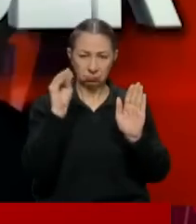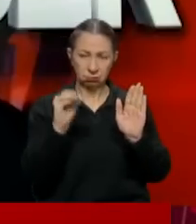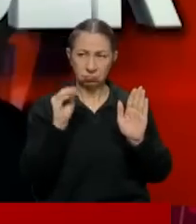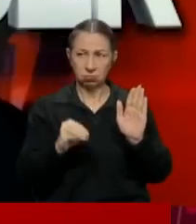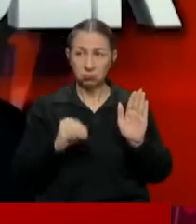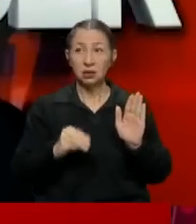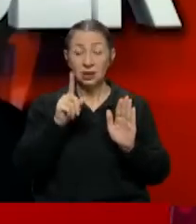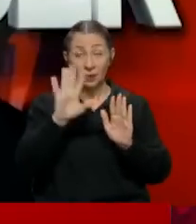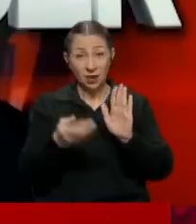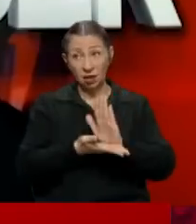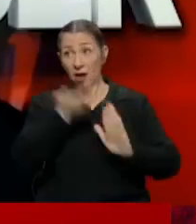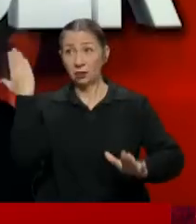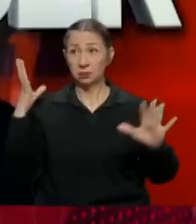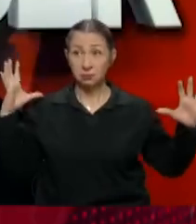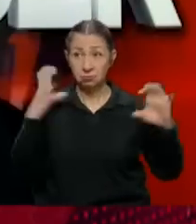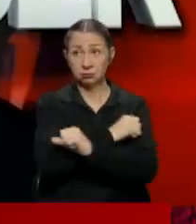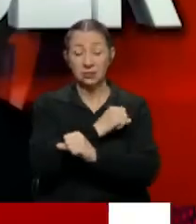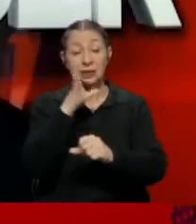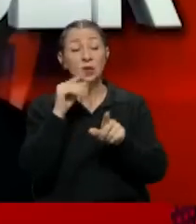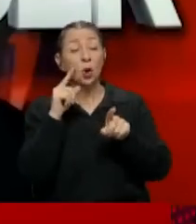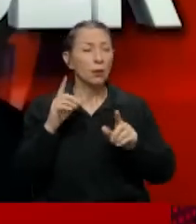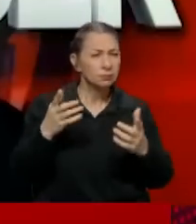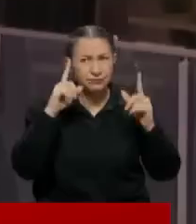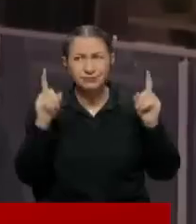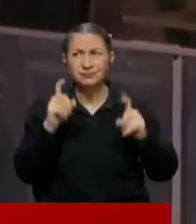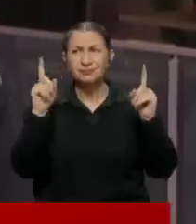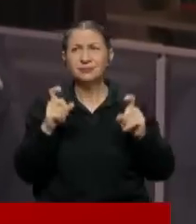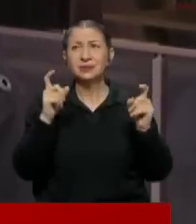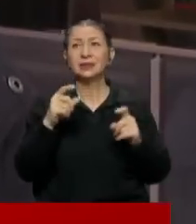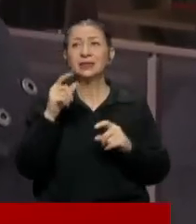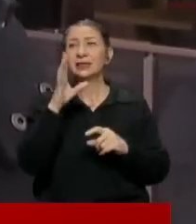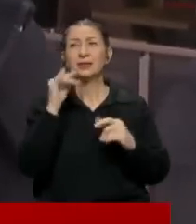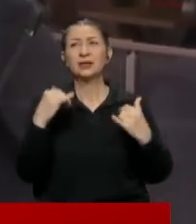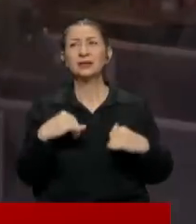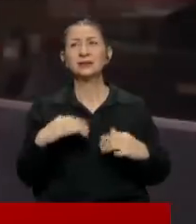iken Siz bunların hepsini kaldır hiç kimsenin takip edemeyeceği hallere getirdiniz